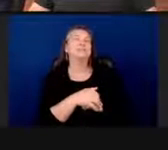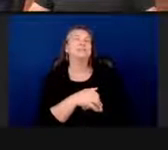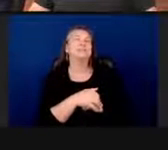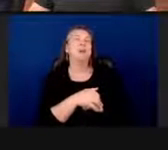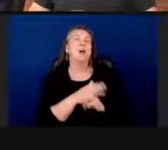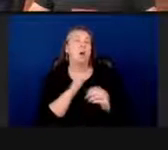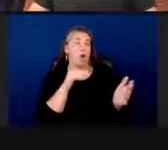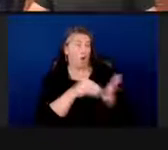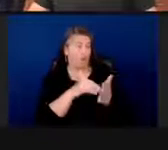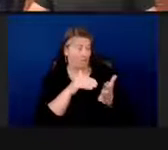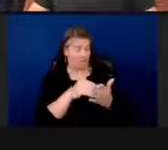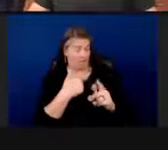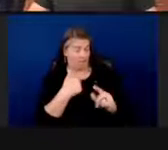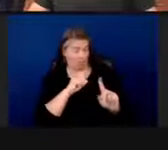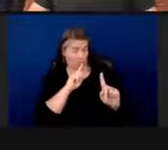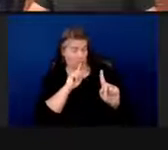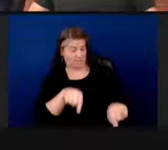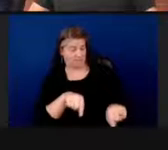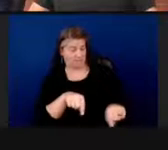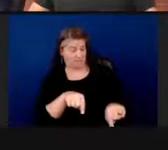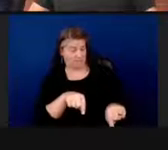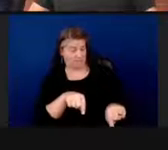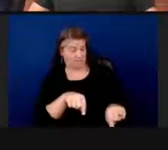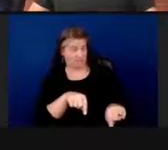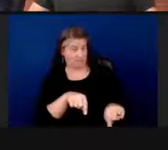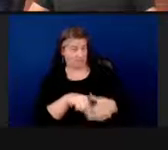غالبا ما أجيب عن هذا السؤال وأقول